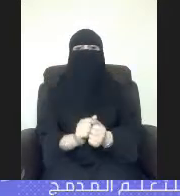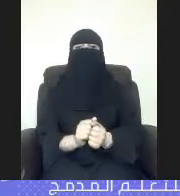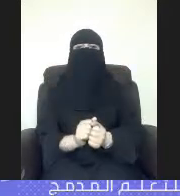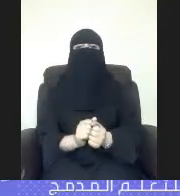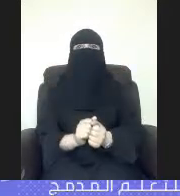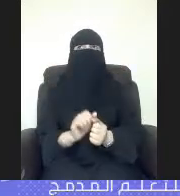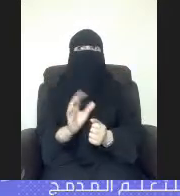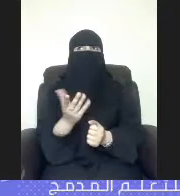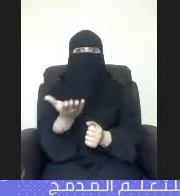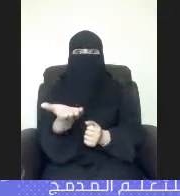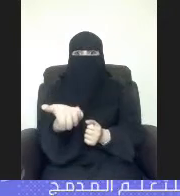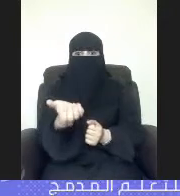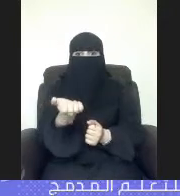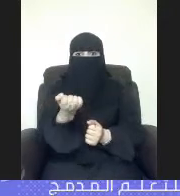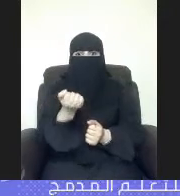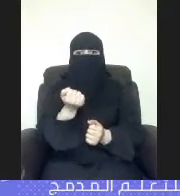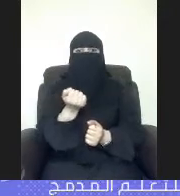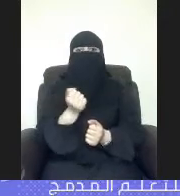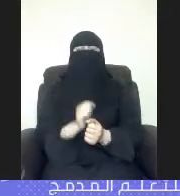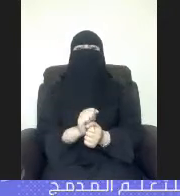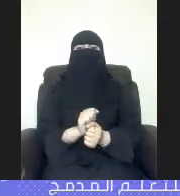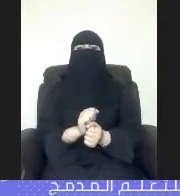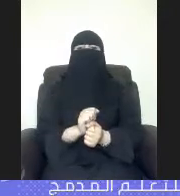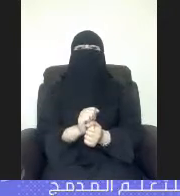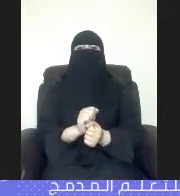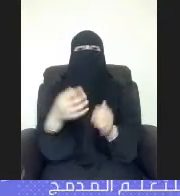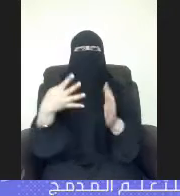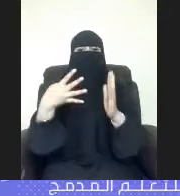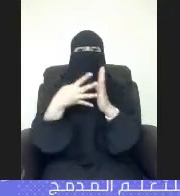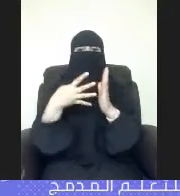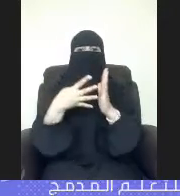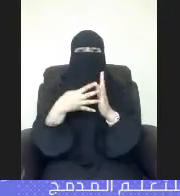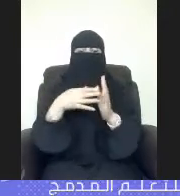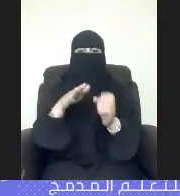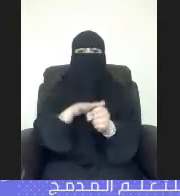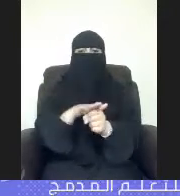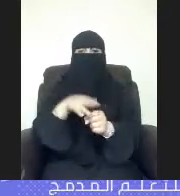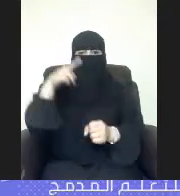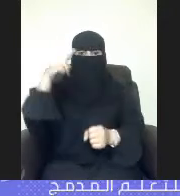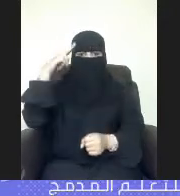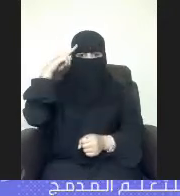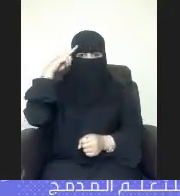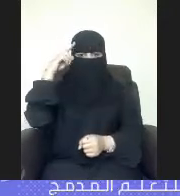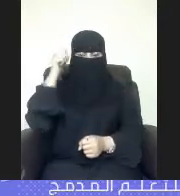جدا للجامعات السعودية، وقد أشيد